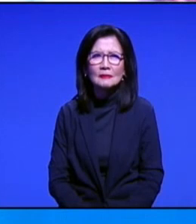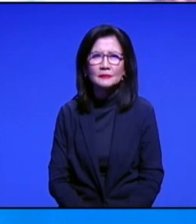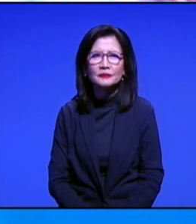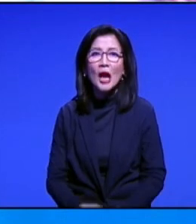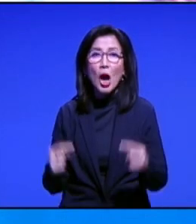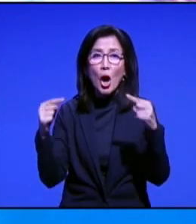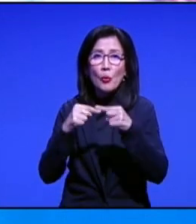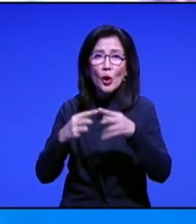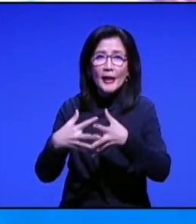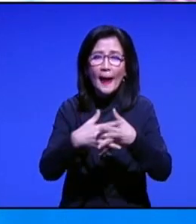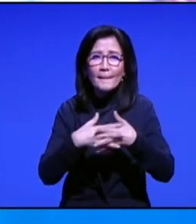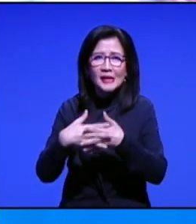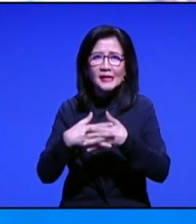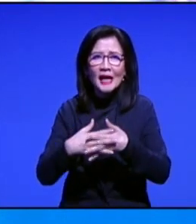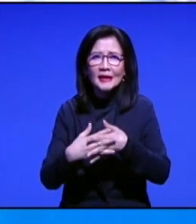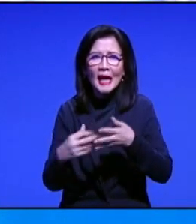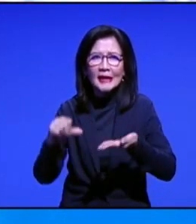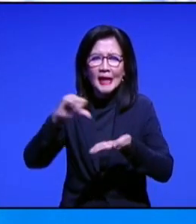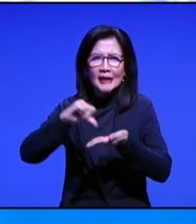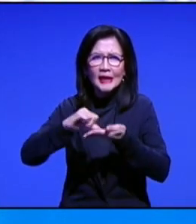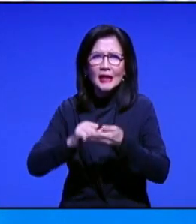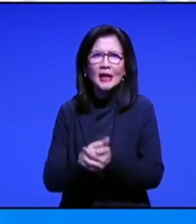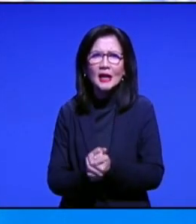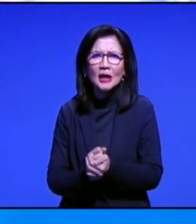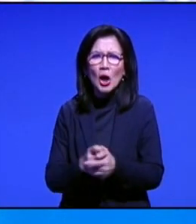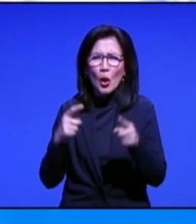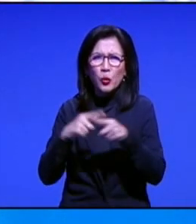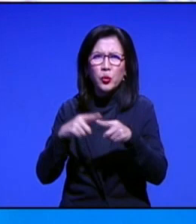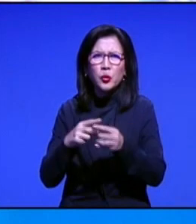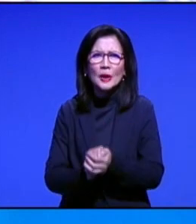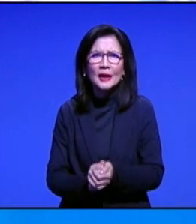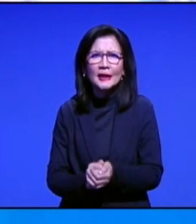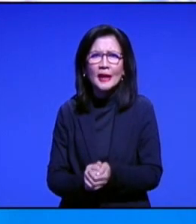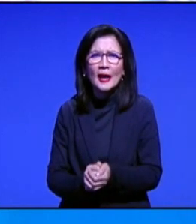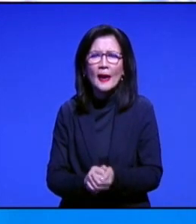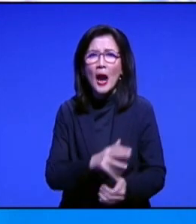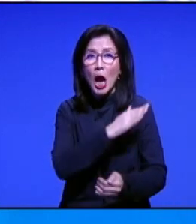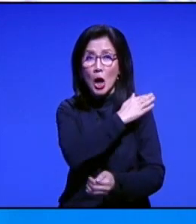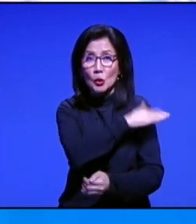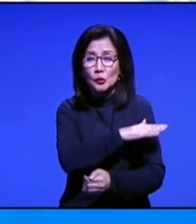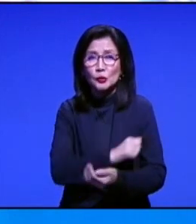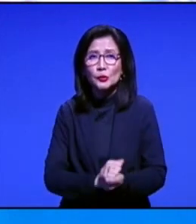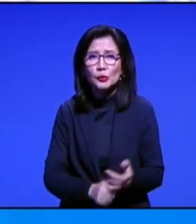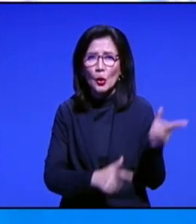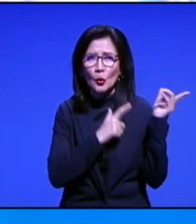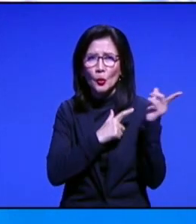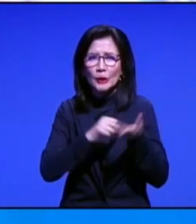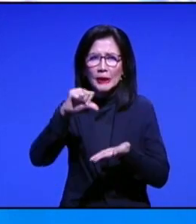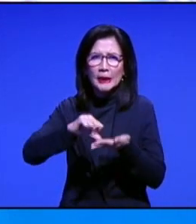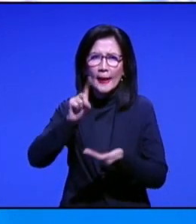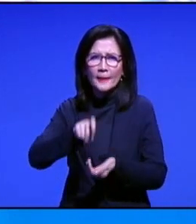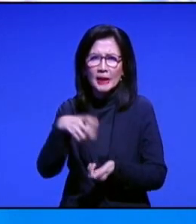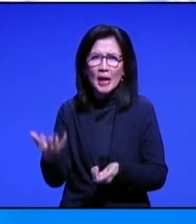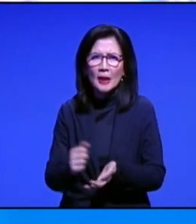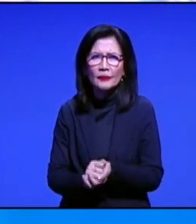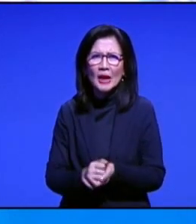Ya, hubungan Amerika Serikat dan Iran memanas pasca serangan IS ke Baghdad yang menewaskan pimpinan militer Iran, Qasem Soleimani. Hal ini